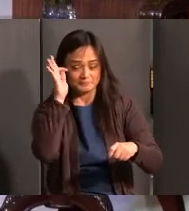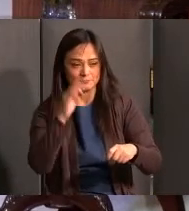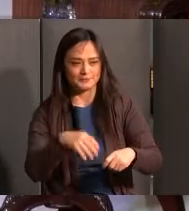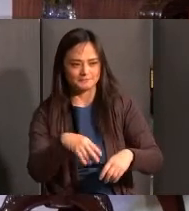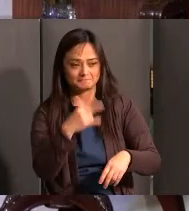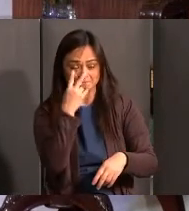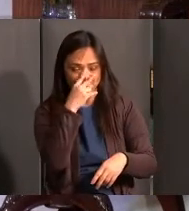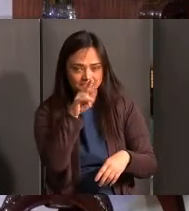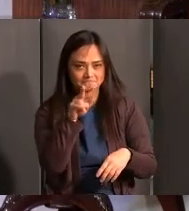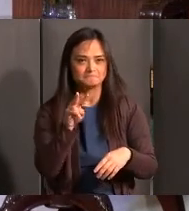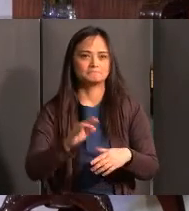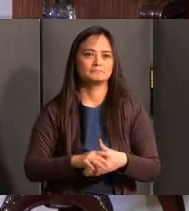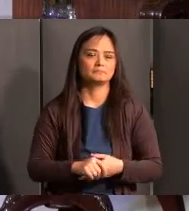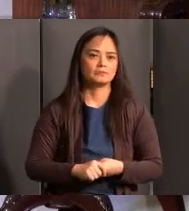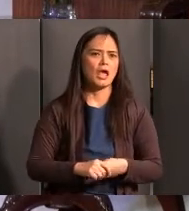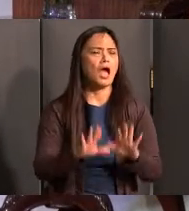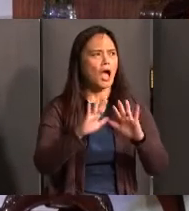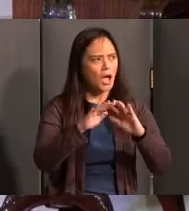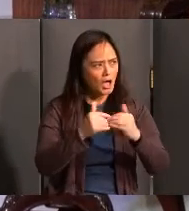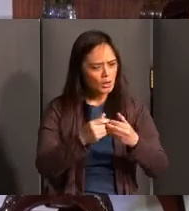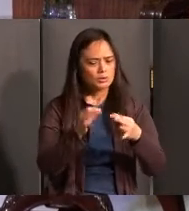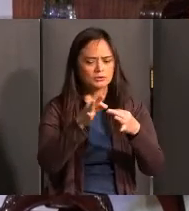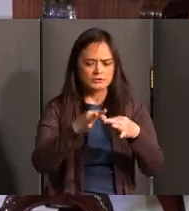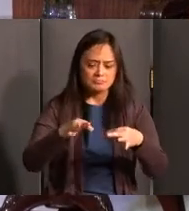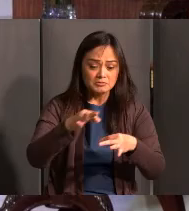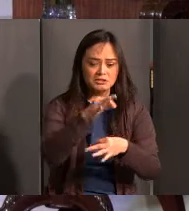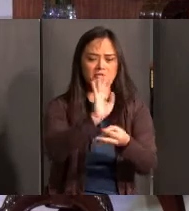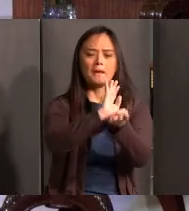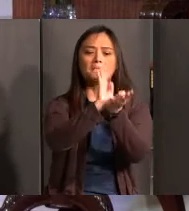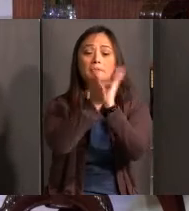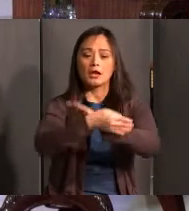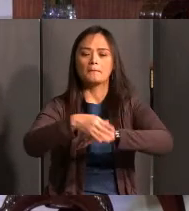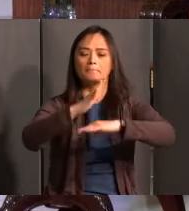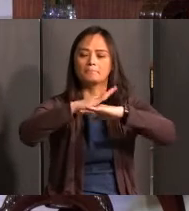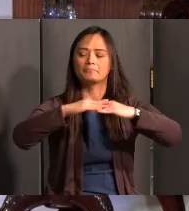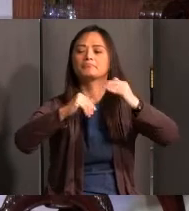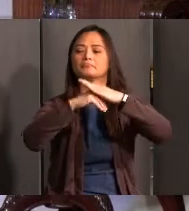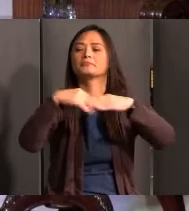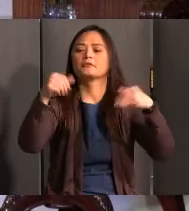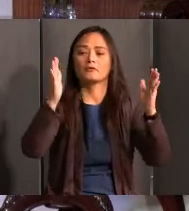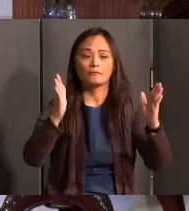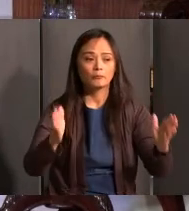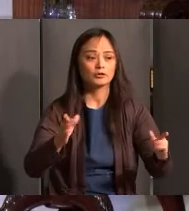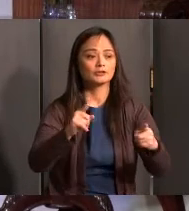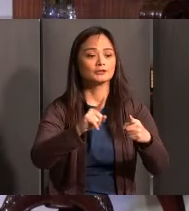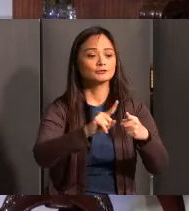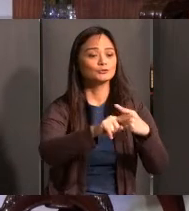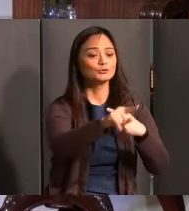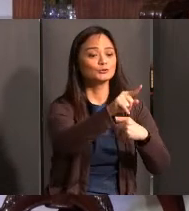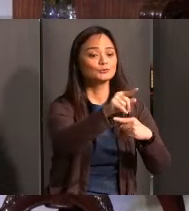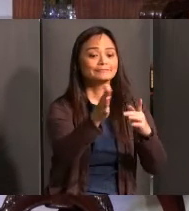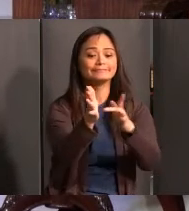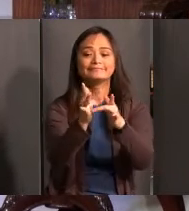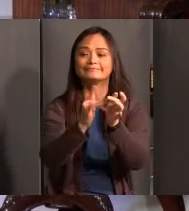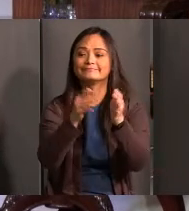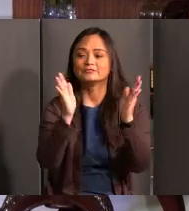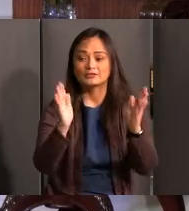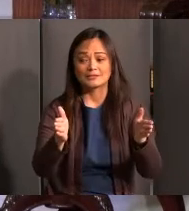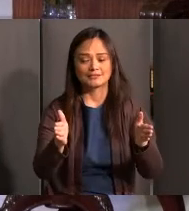ba na ang Espiritu ay nagiging comforter sa kanyang mga hinirang?